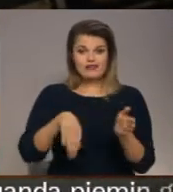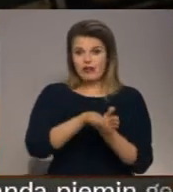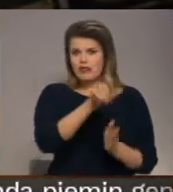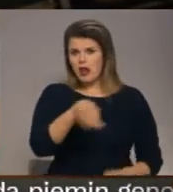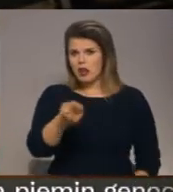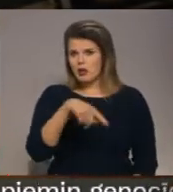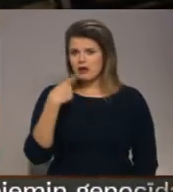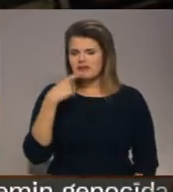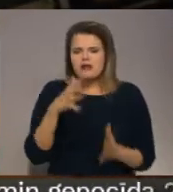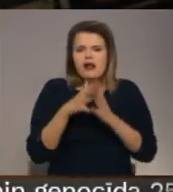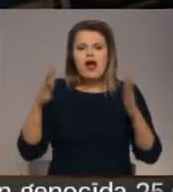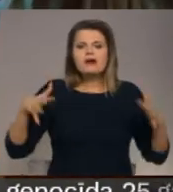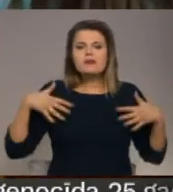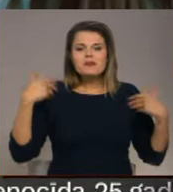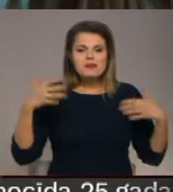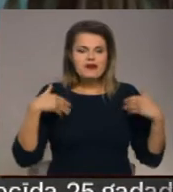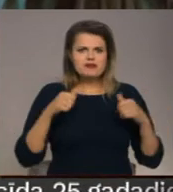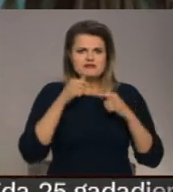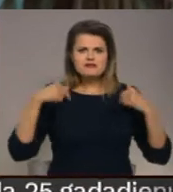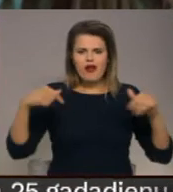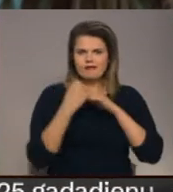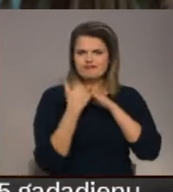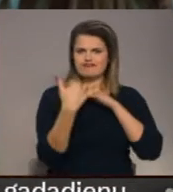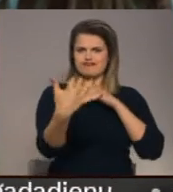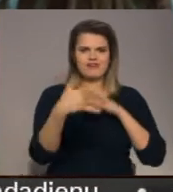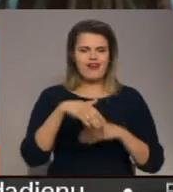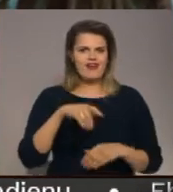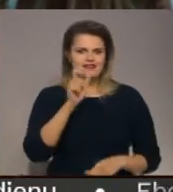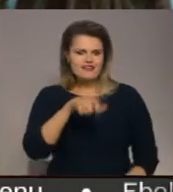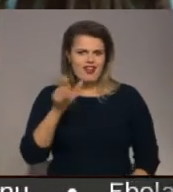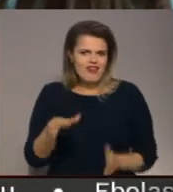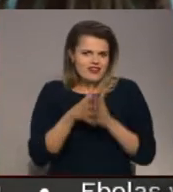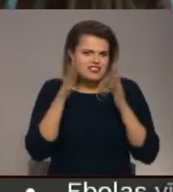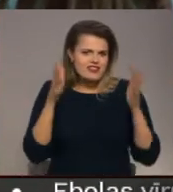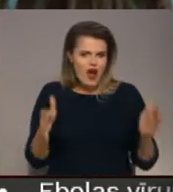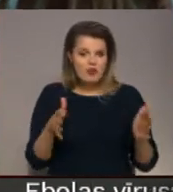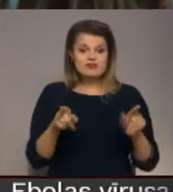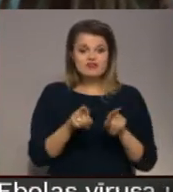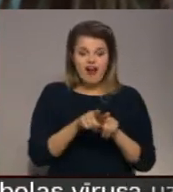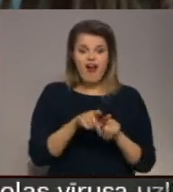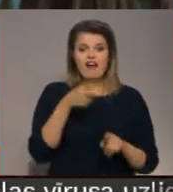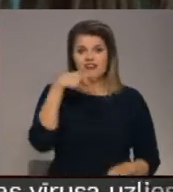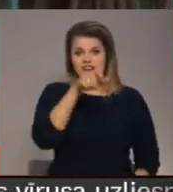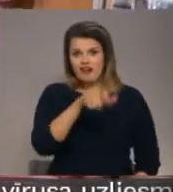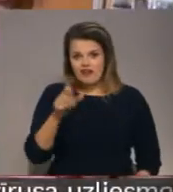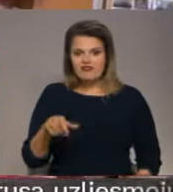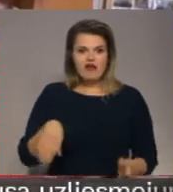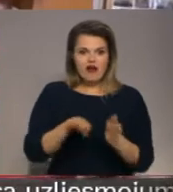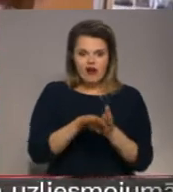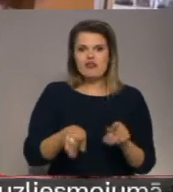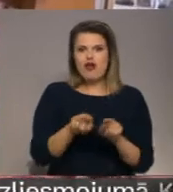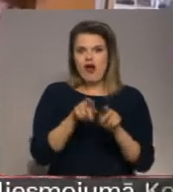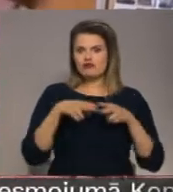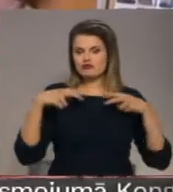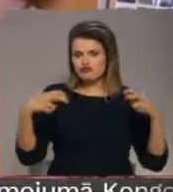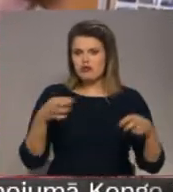dalībnieki, lielākais prieks esot par to, ka zāle nav tukša, netraucējot pat tas, kas starp skatītājiem sēž arī žūrija. Ja viņi arī ir